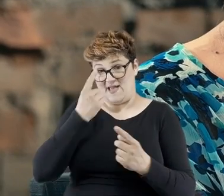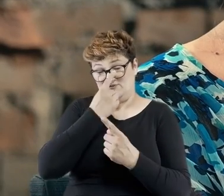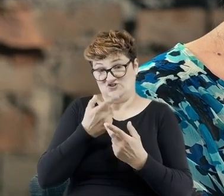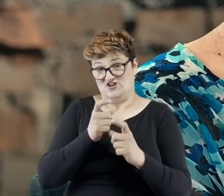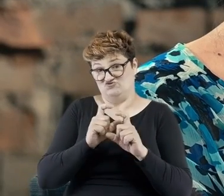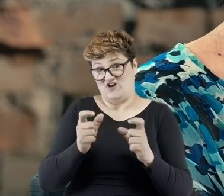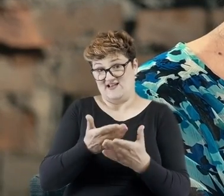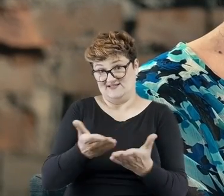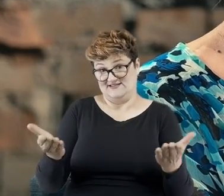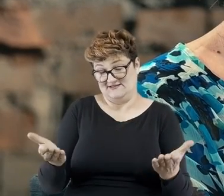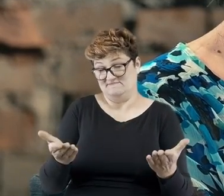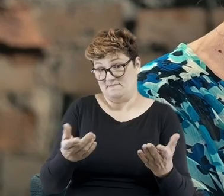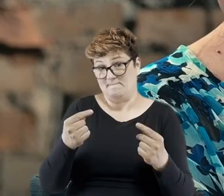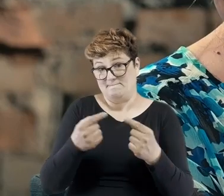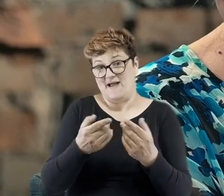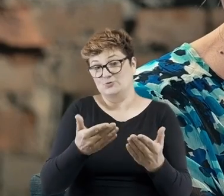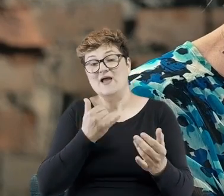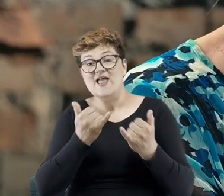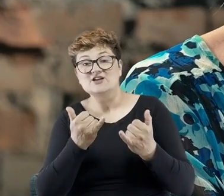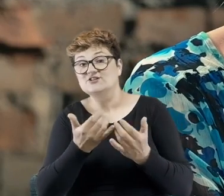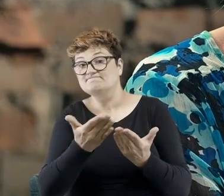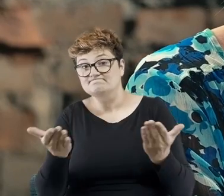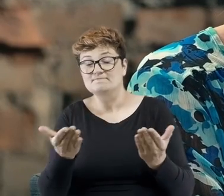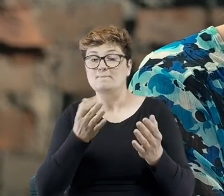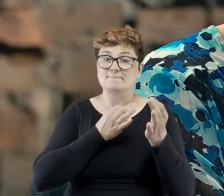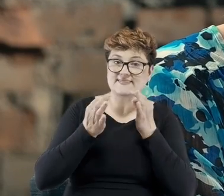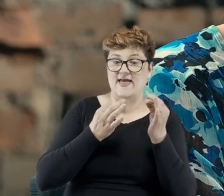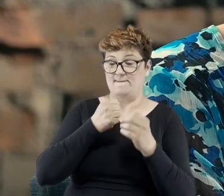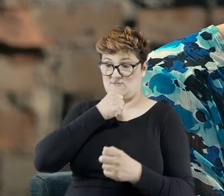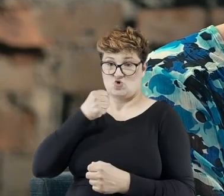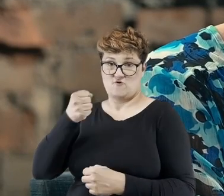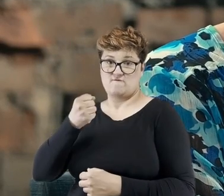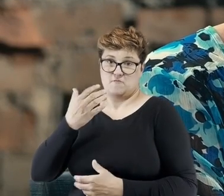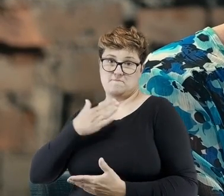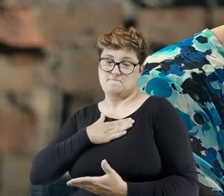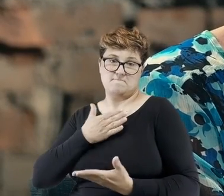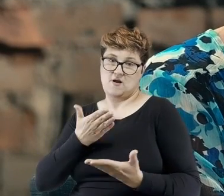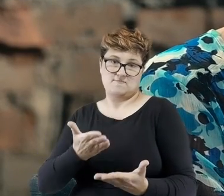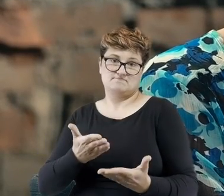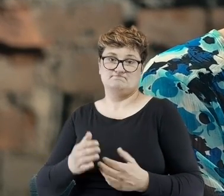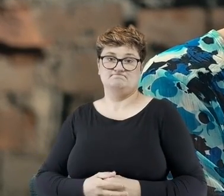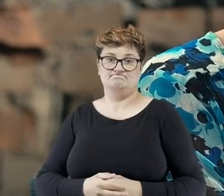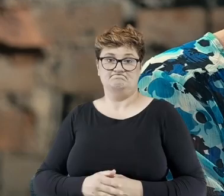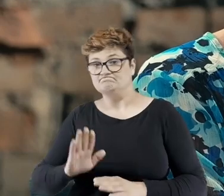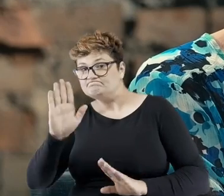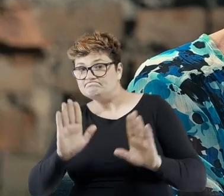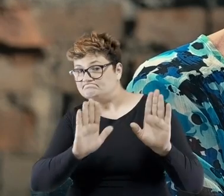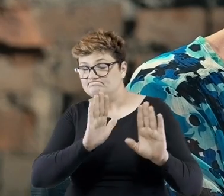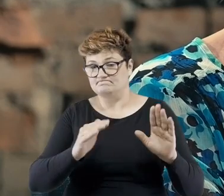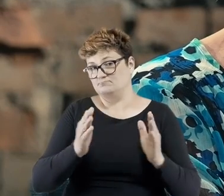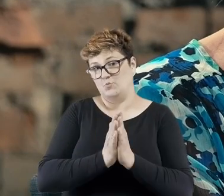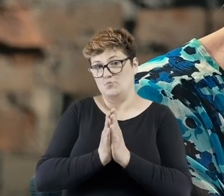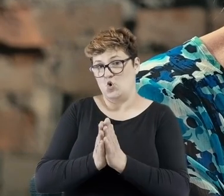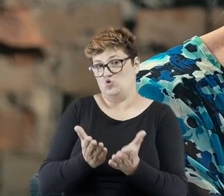dla Państwa na zadawanie myślimy. Pytań. Tak. Jeśli macie Państwo pytania, to jest mikrofon. Prosiłabym o